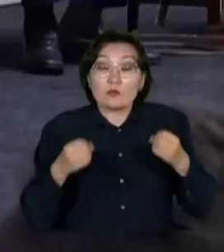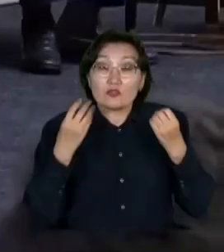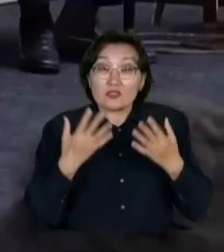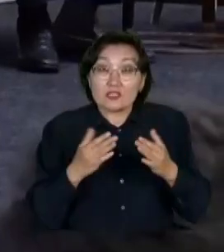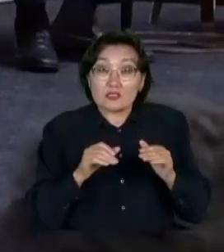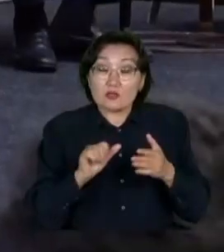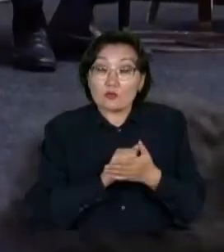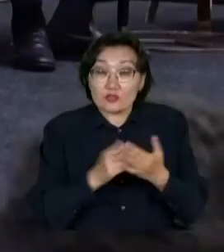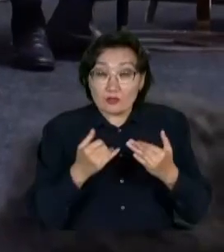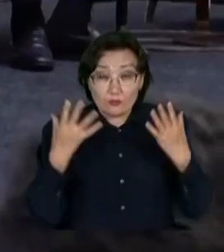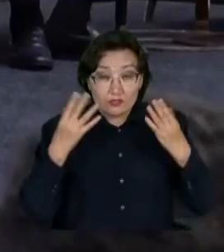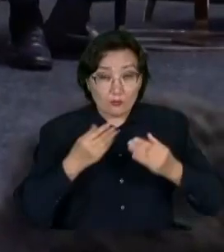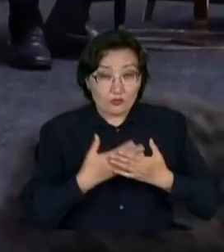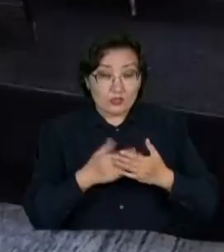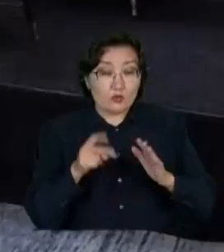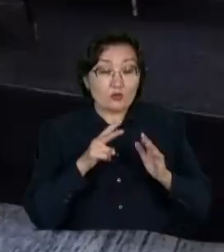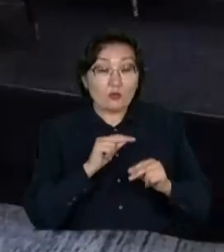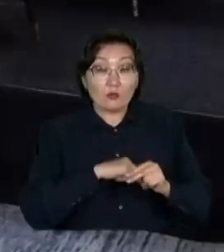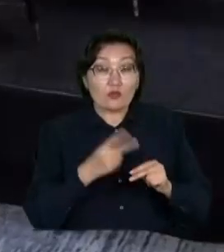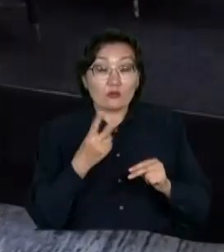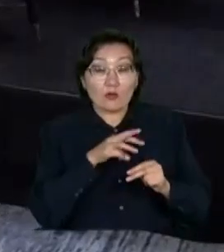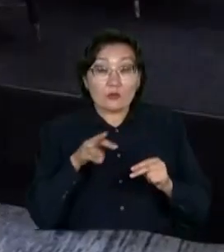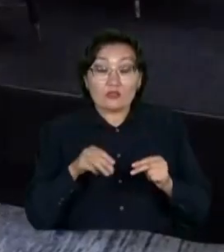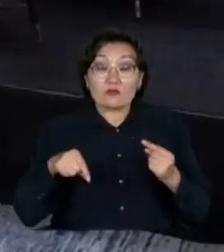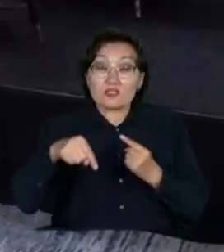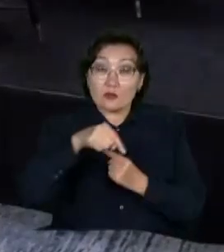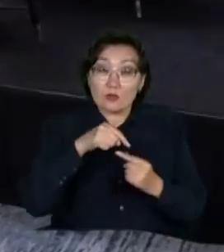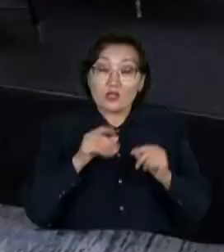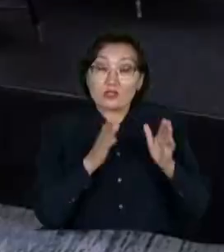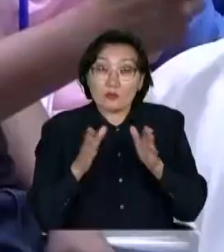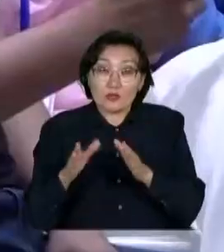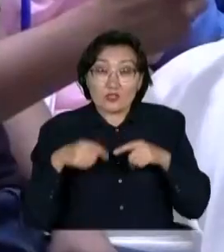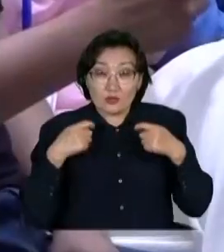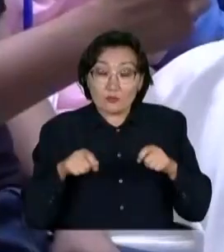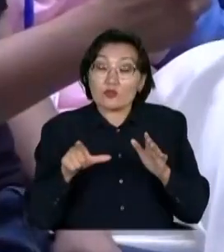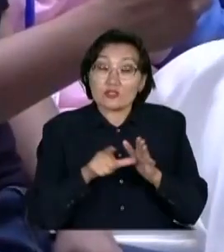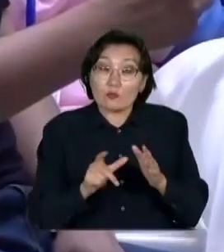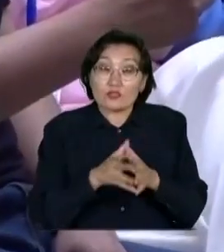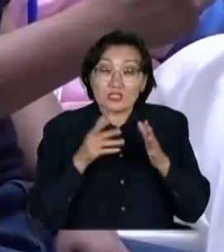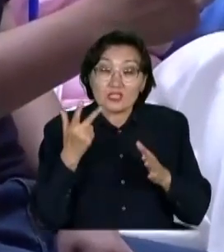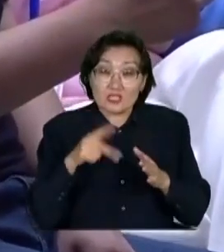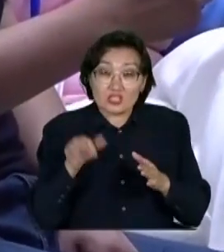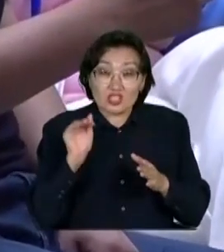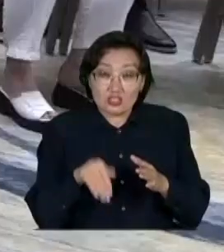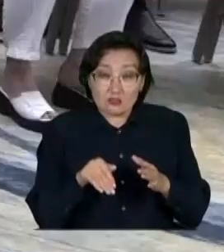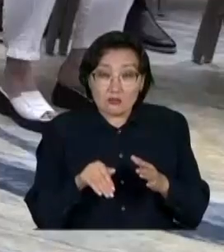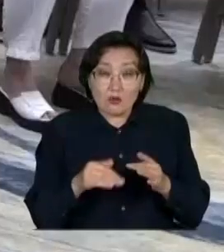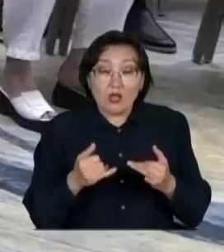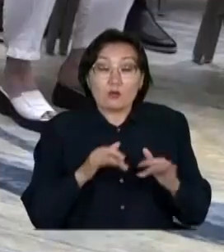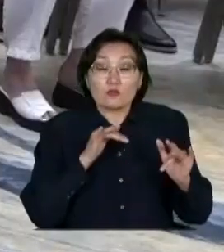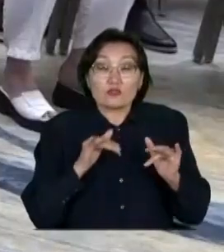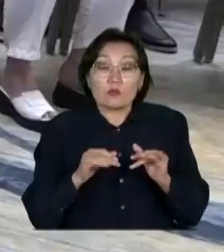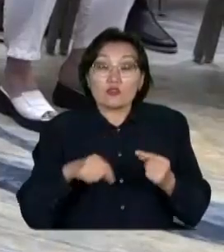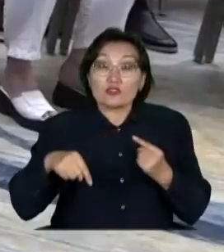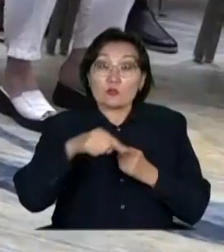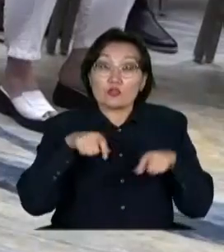на сегодняшний день работает около 2 миллионов предпринимателей, а в режиме розничного налога больше 30 тысяч. На деле субъекты